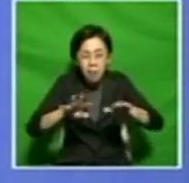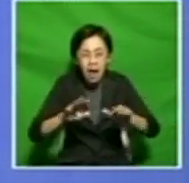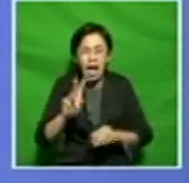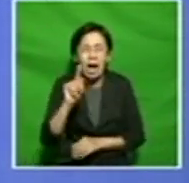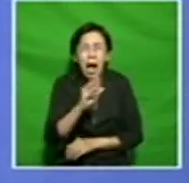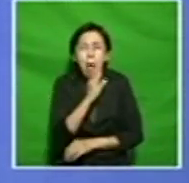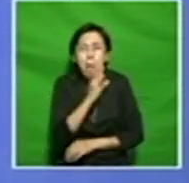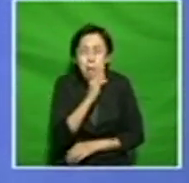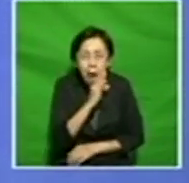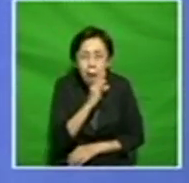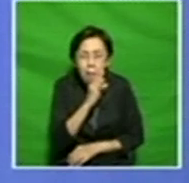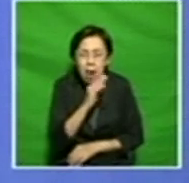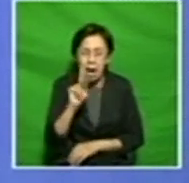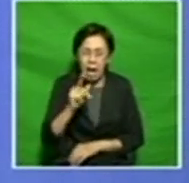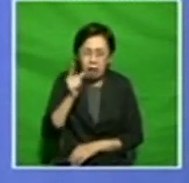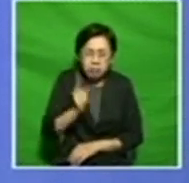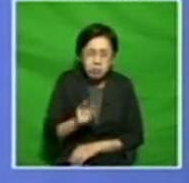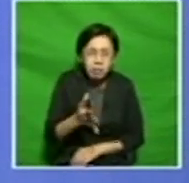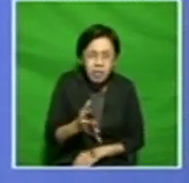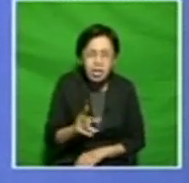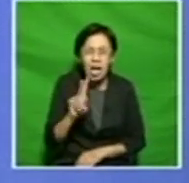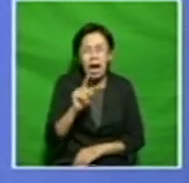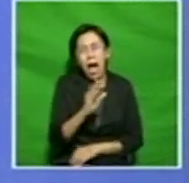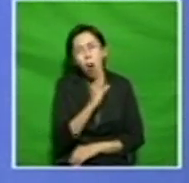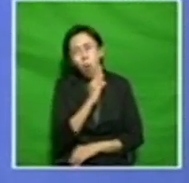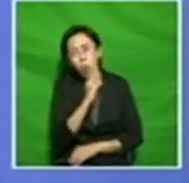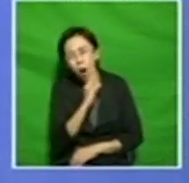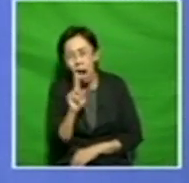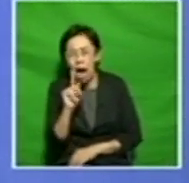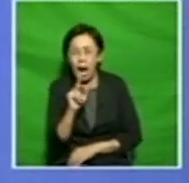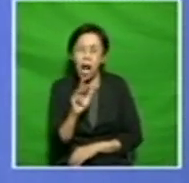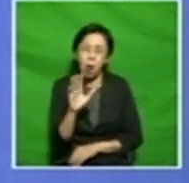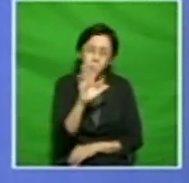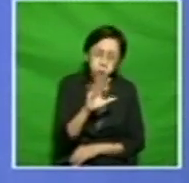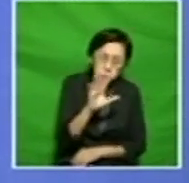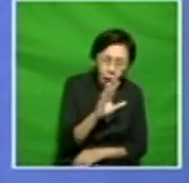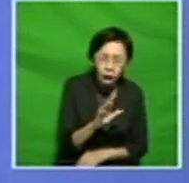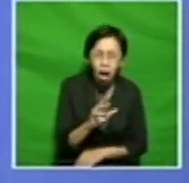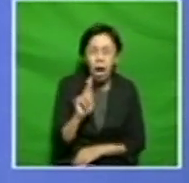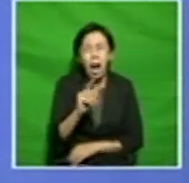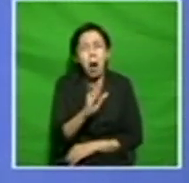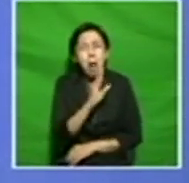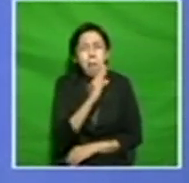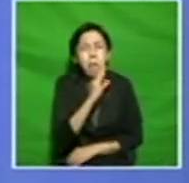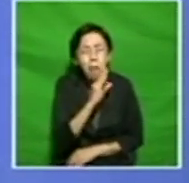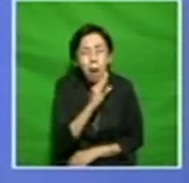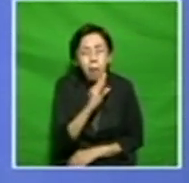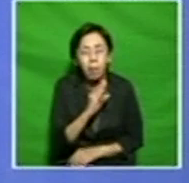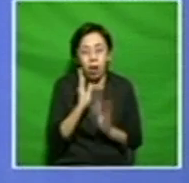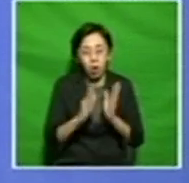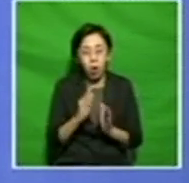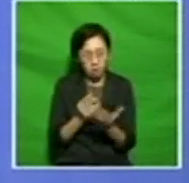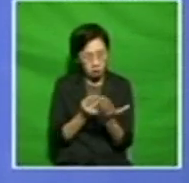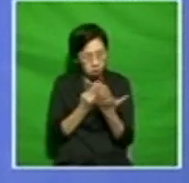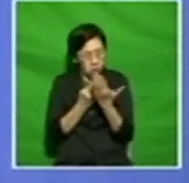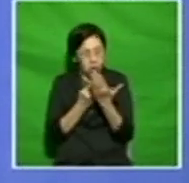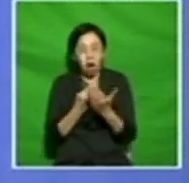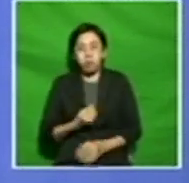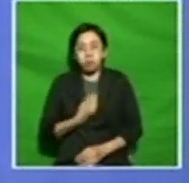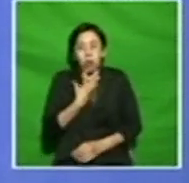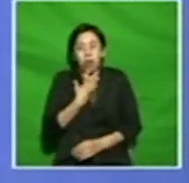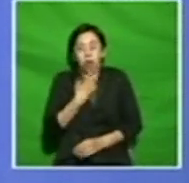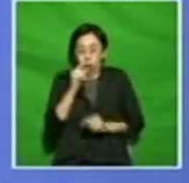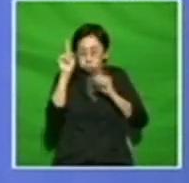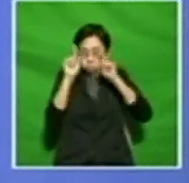fake news ภาษาไทยเราเรียกว่าข่าวเท็จข่าวลวงข่าวปลอมข่าวที่คนตื่นตระหนกเกี่ยวกับโควิ